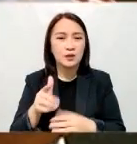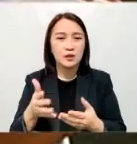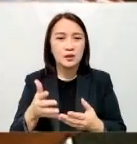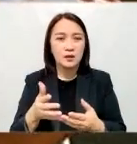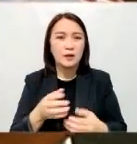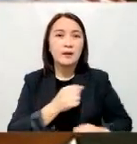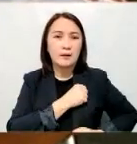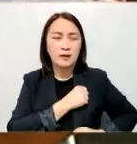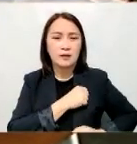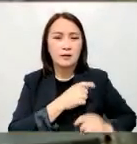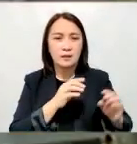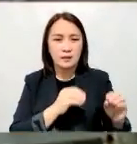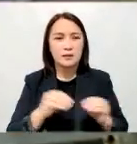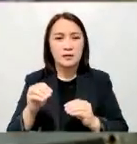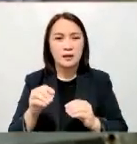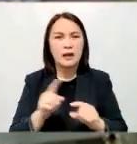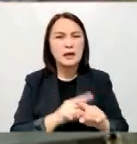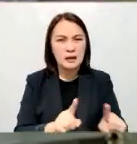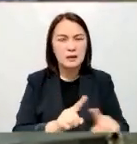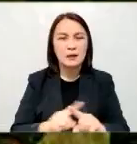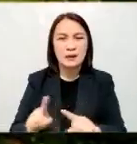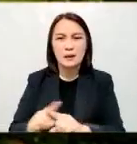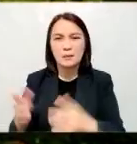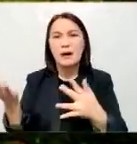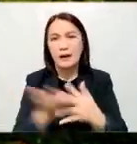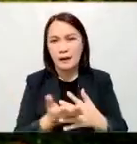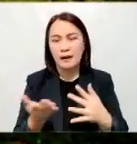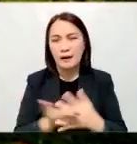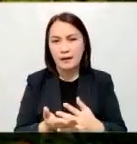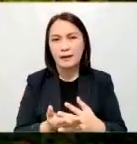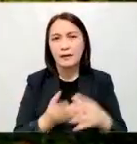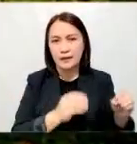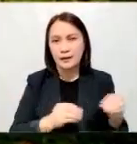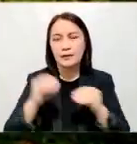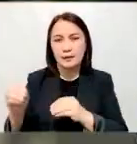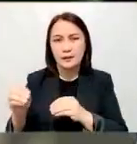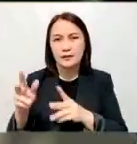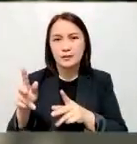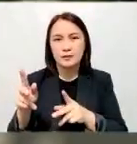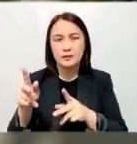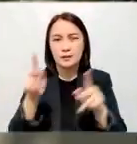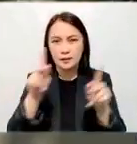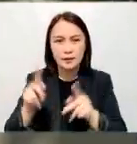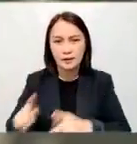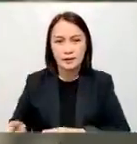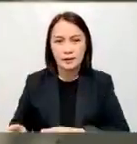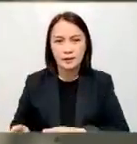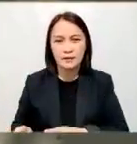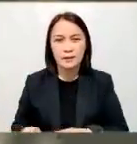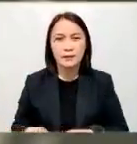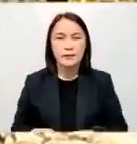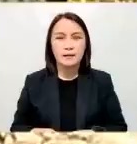Prison dahil sa iba't ibang kaso at nireassign sa Palawan. Sila ang unang batch na gagamit ang modernong pasilidad na itinayo